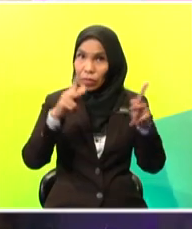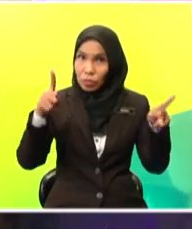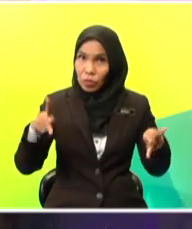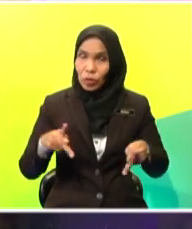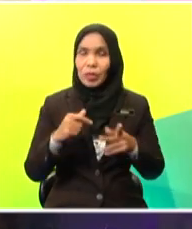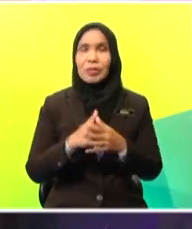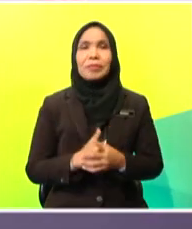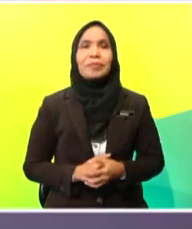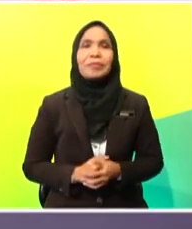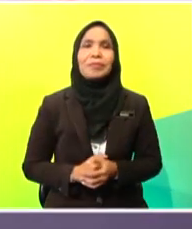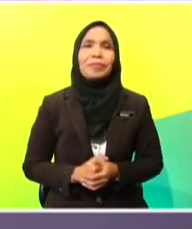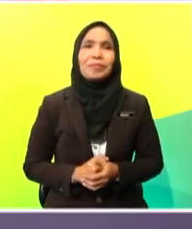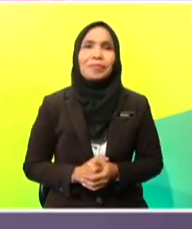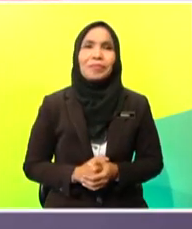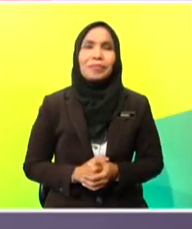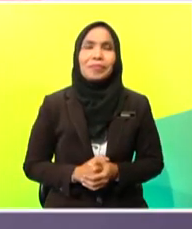sebelah